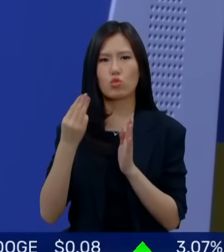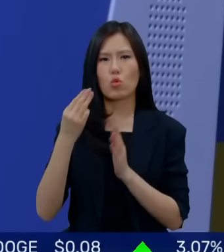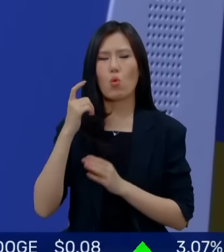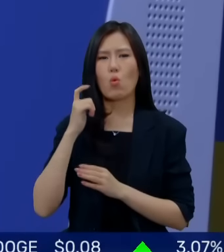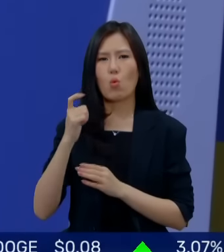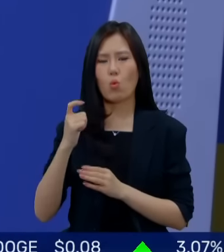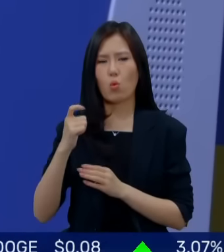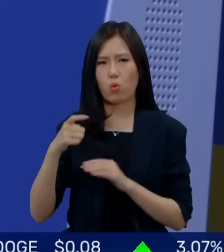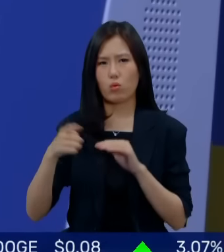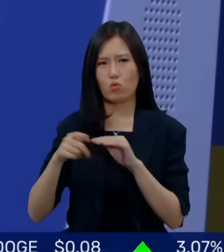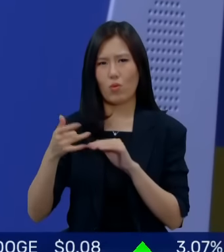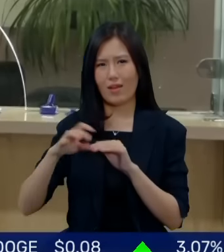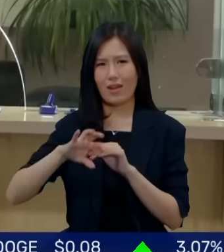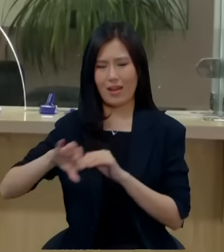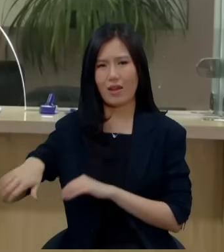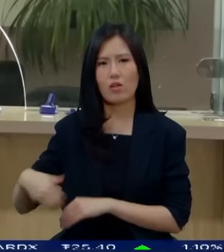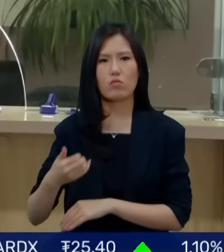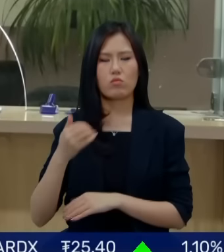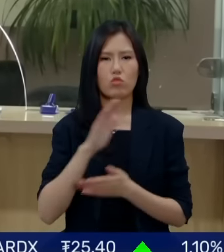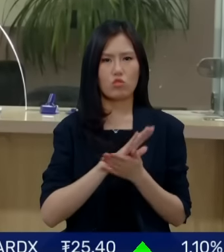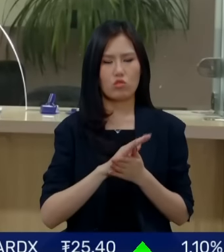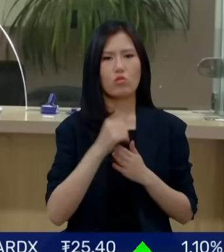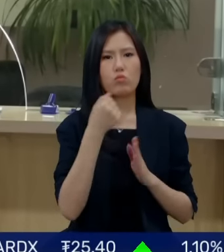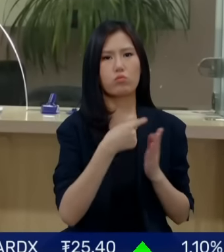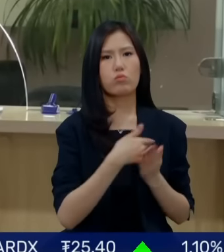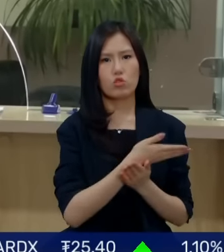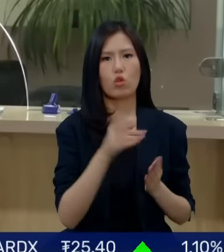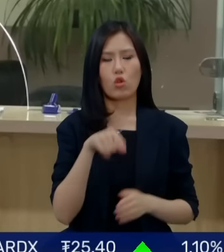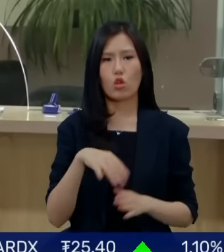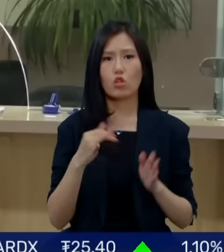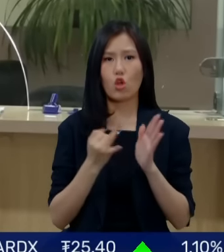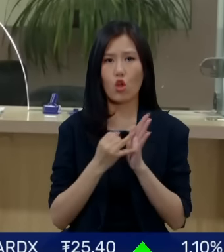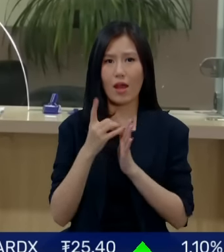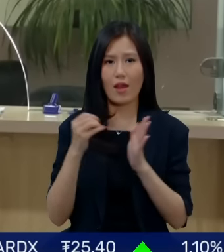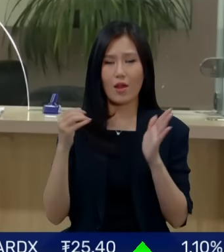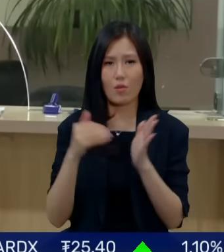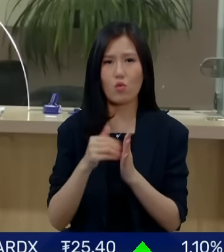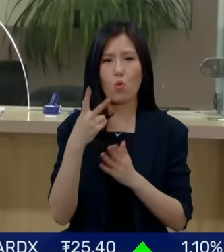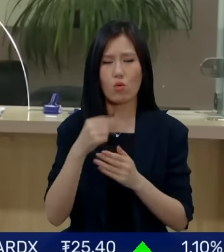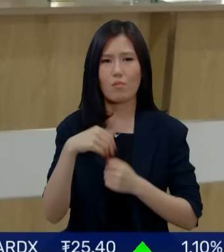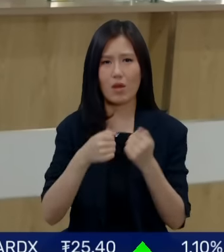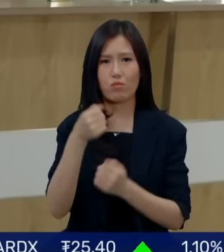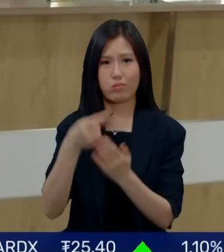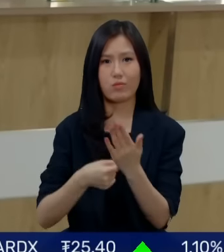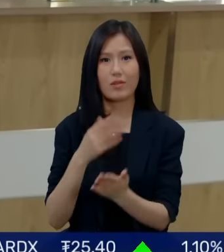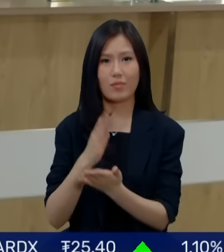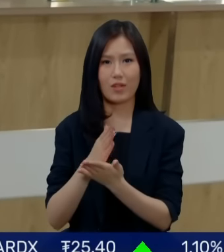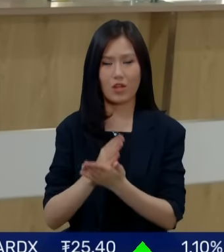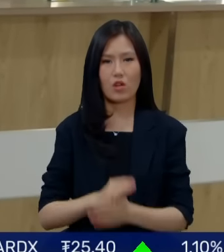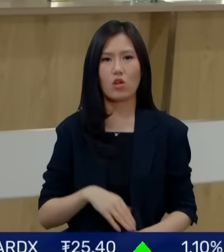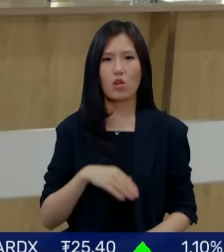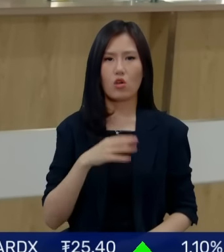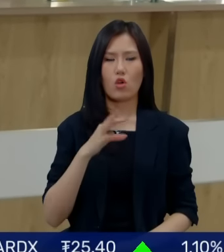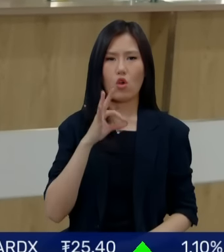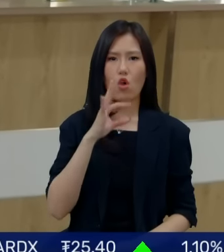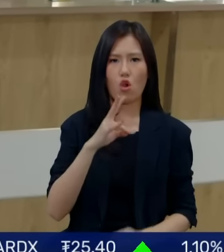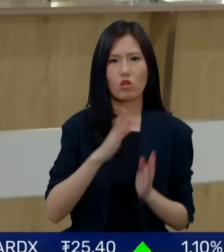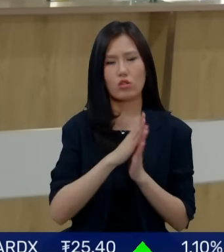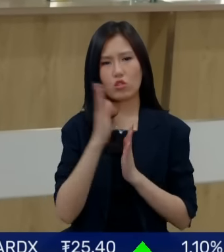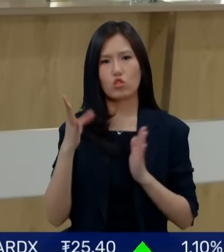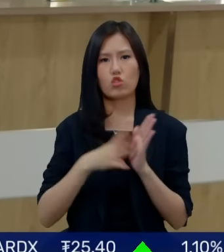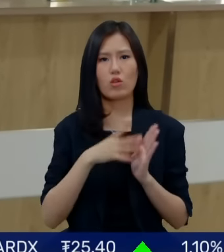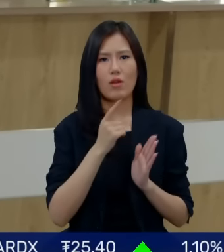эргэлтэд орсон гэсэн үг. Өнөөдрийн байдлаар нийслэл хотод 710 мянга гаруй тээврийн хэрэгсэл бүртгэлтэй байна. Он гарснаас хойш 15900 гаруй автомашин